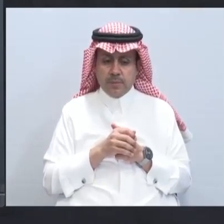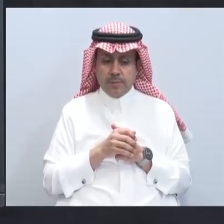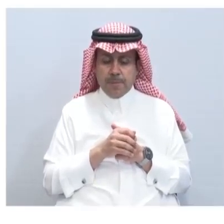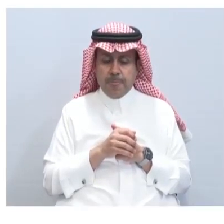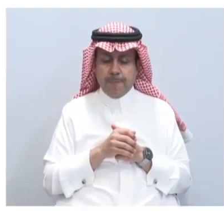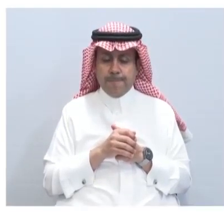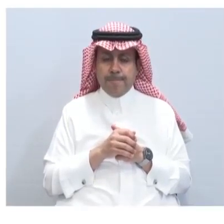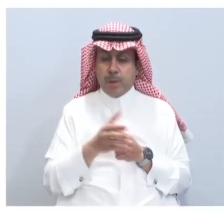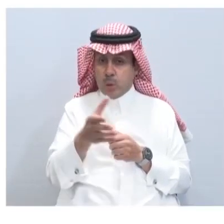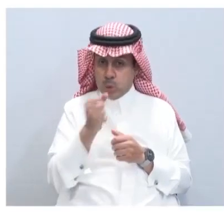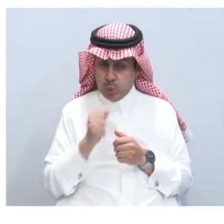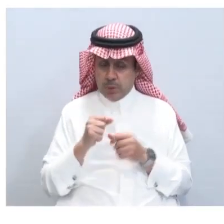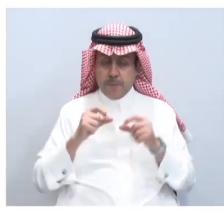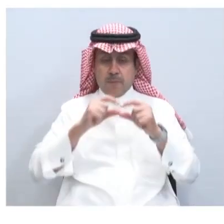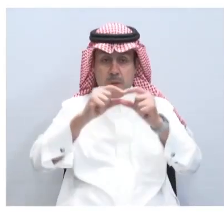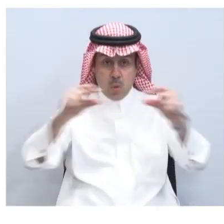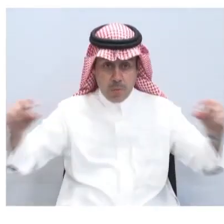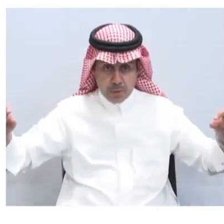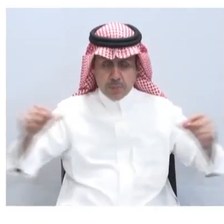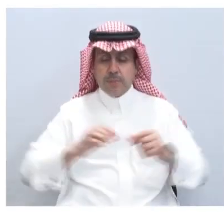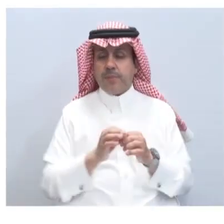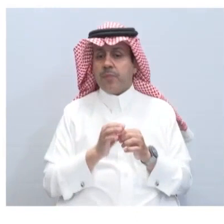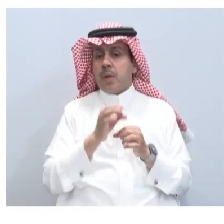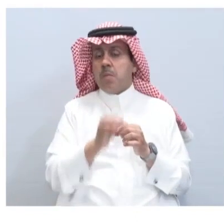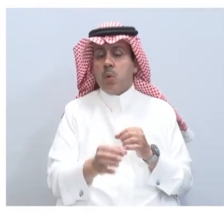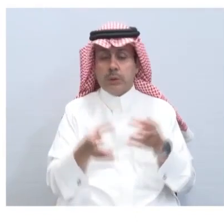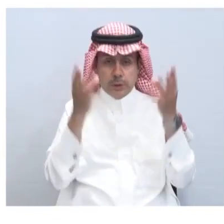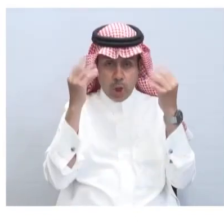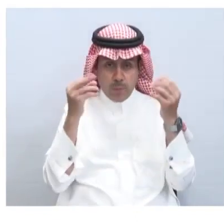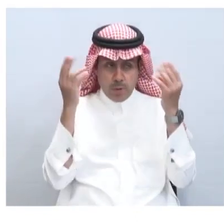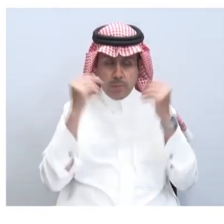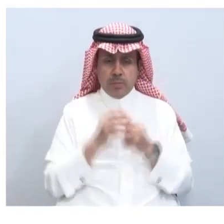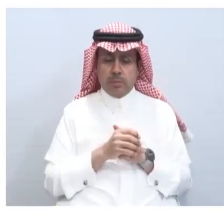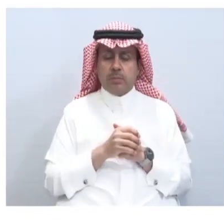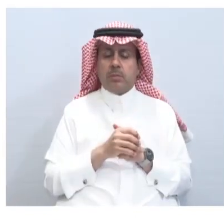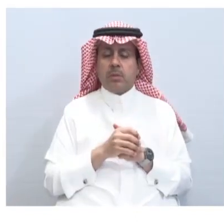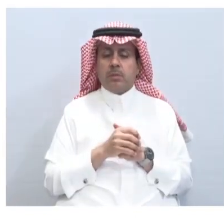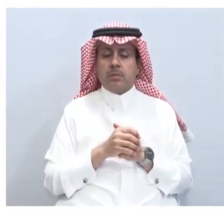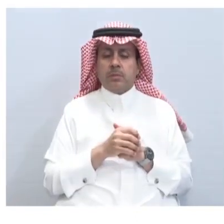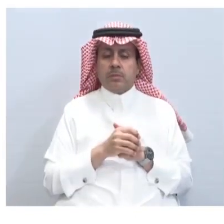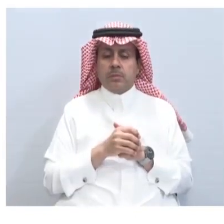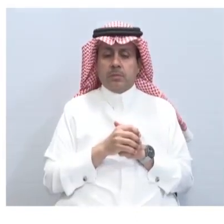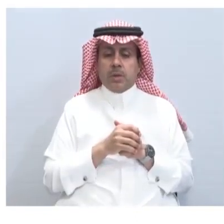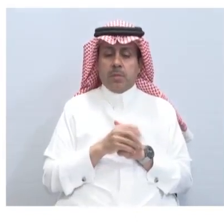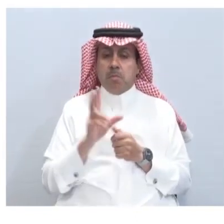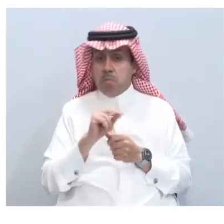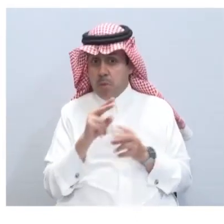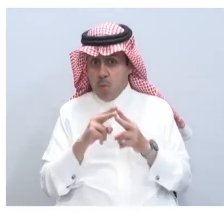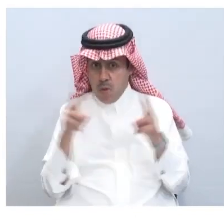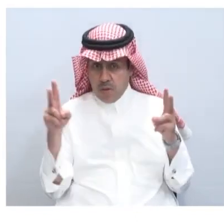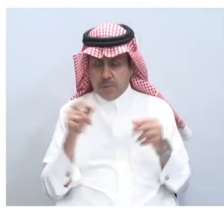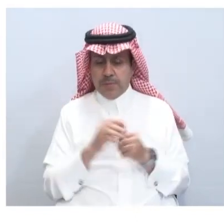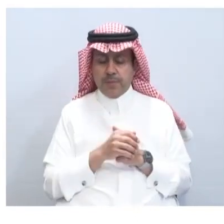للحصول على روابط لعدد من المواقع التي تتناول الموضوع تقنيات التعليم كما هو موضح فيما